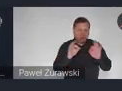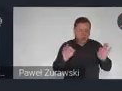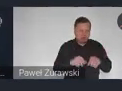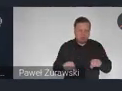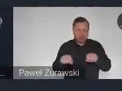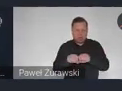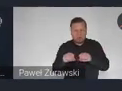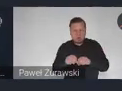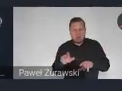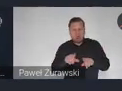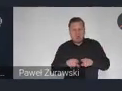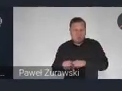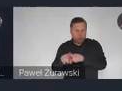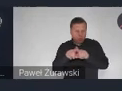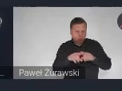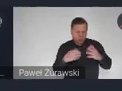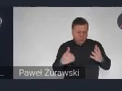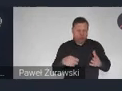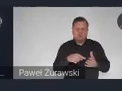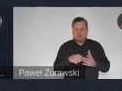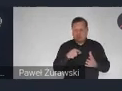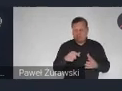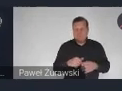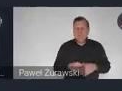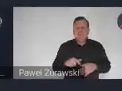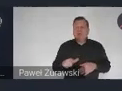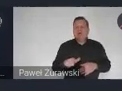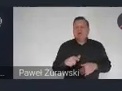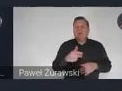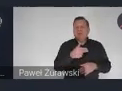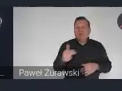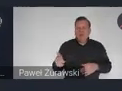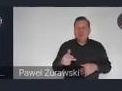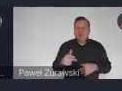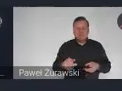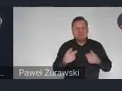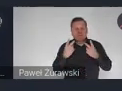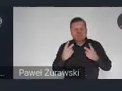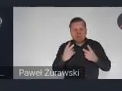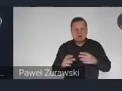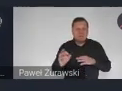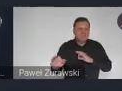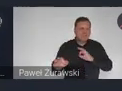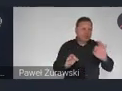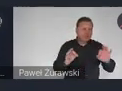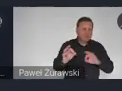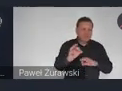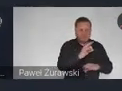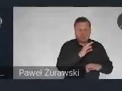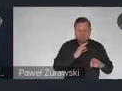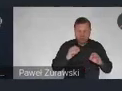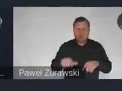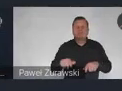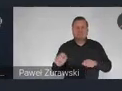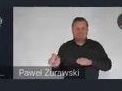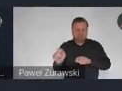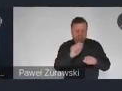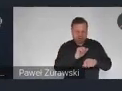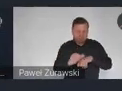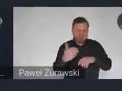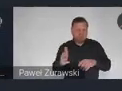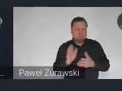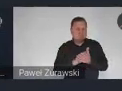równości poruszają tematy które są istotne dla współczesnego świata a